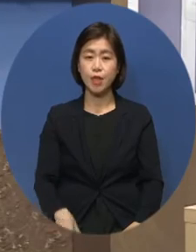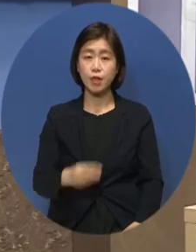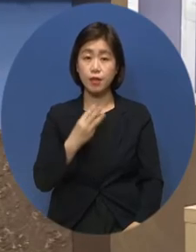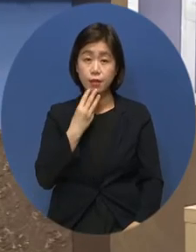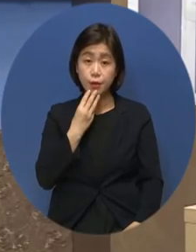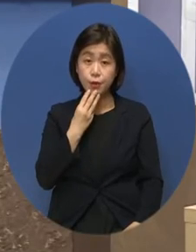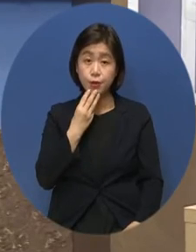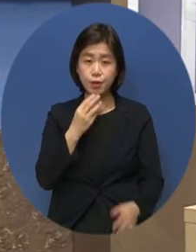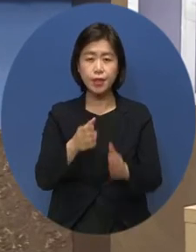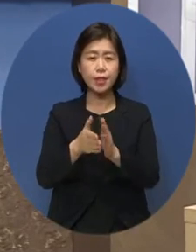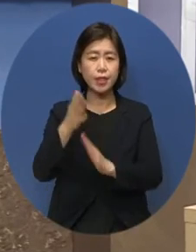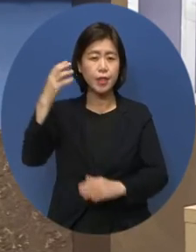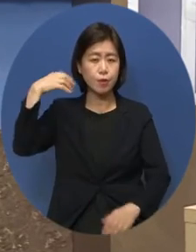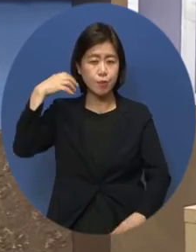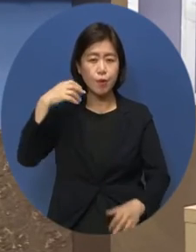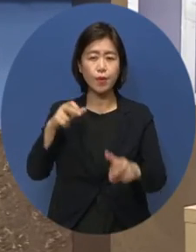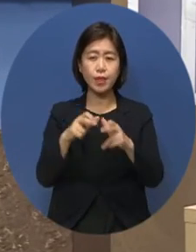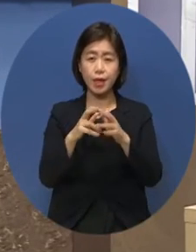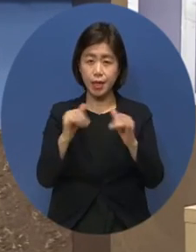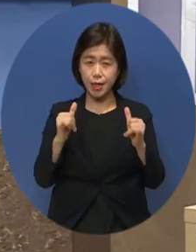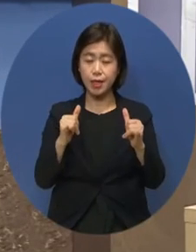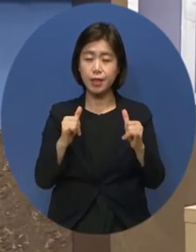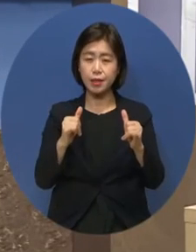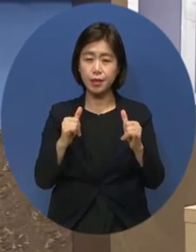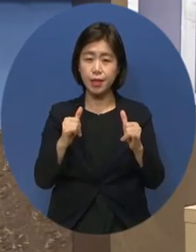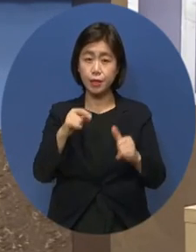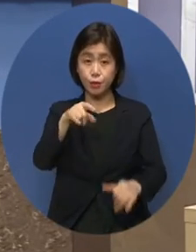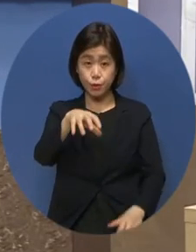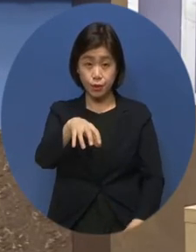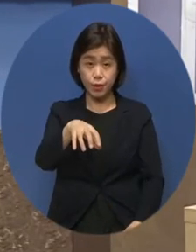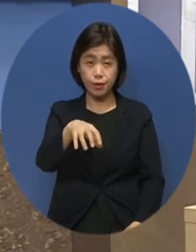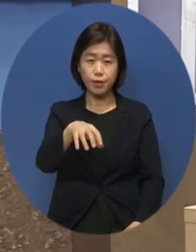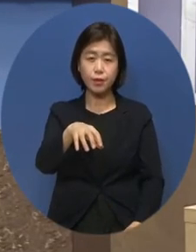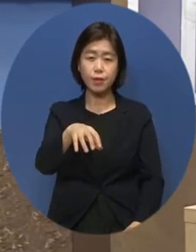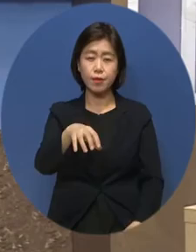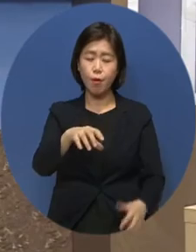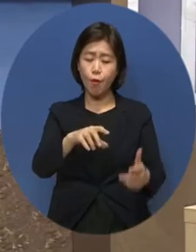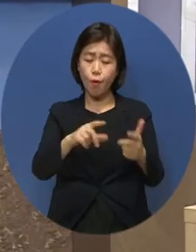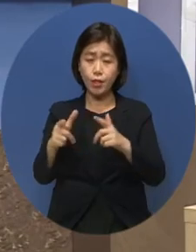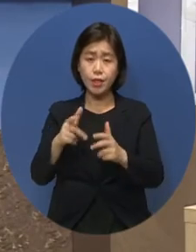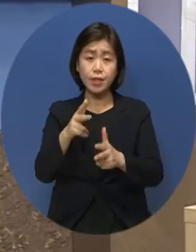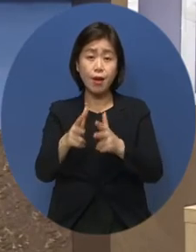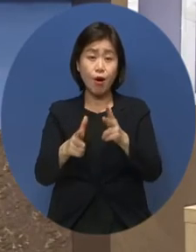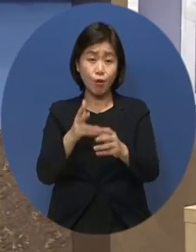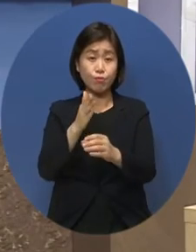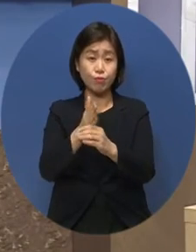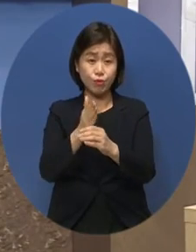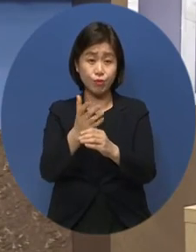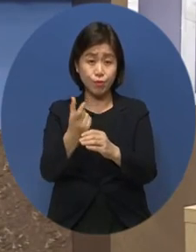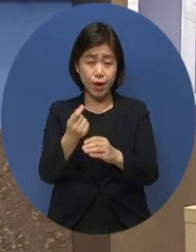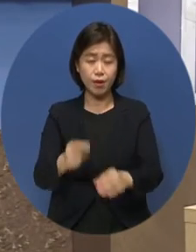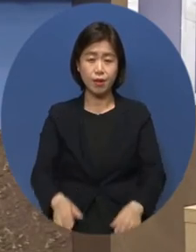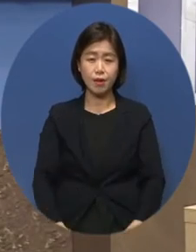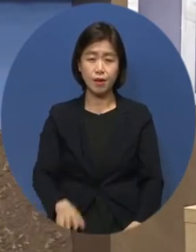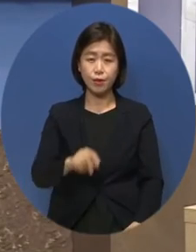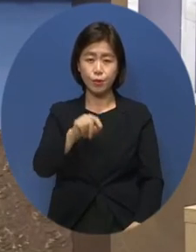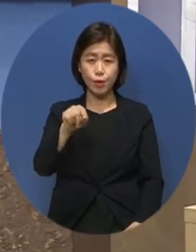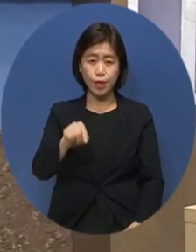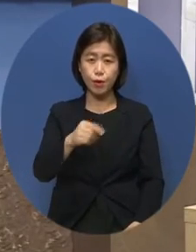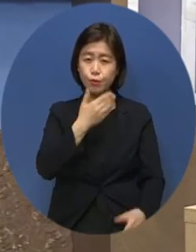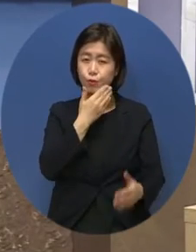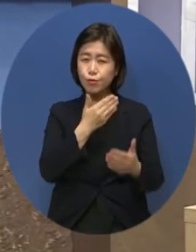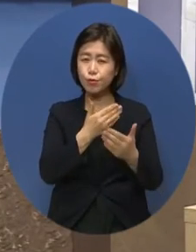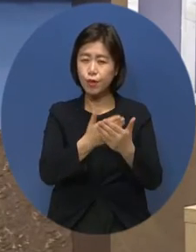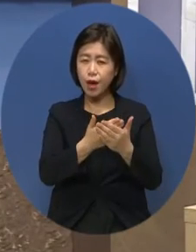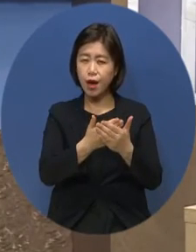연극부 장이 복지관에서는 또 여러 다양한 많은 사업들을 하고 계실 것 같은데 그 중에서 좀 중점적으로 진행하고 있는 사업이 있다면